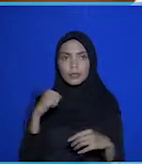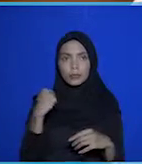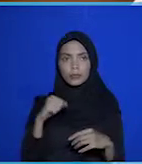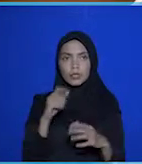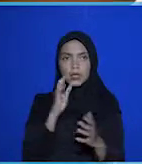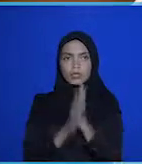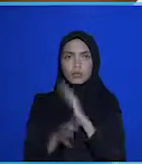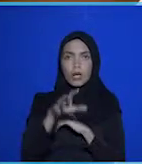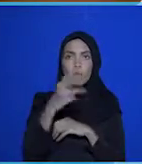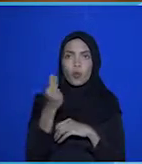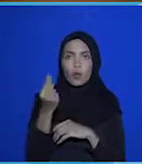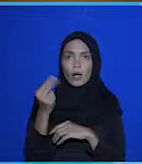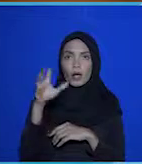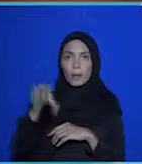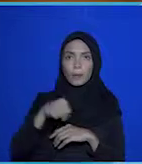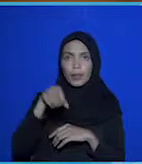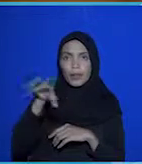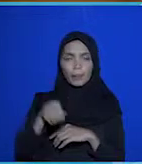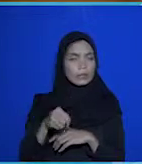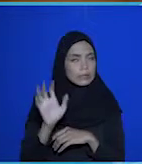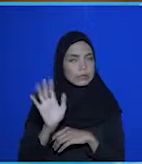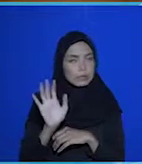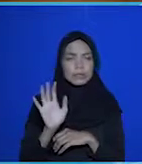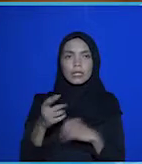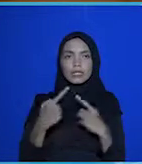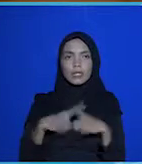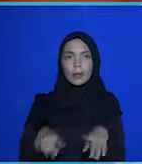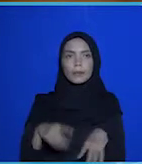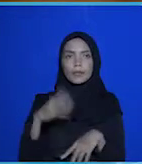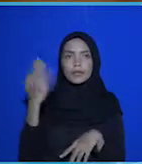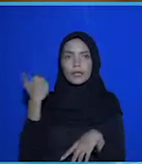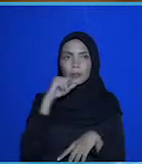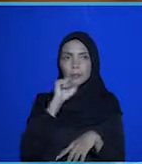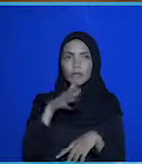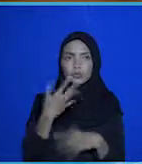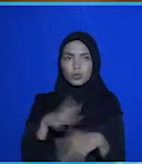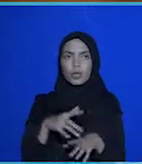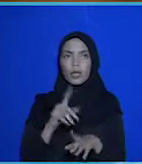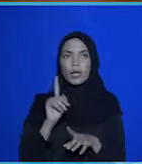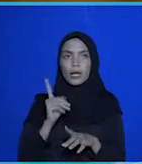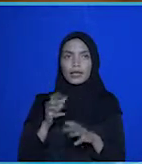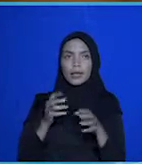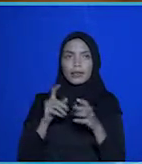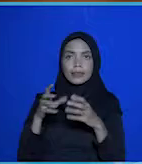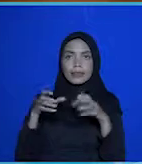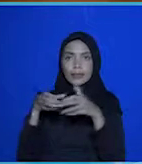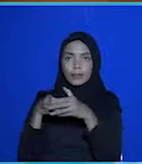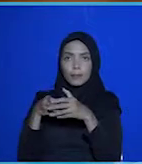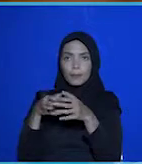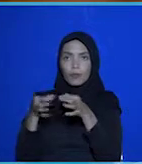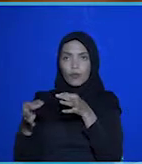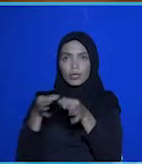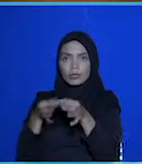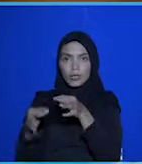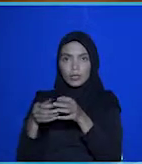tidak bisa menggunakan mengambil langsung. Namun tadi Pak Danis juga sampaikan sudah harus didampingi dengan